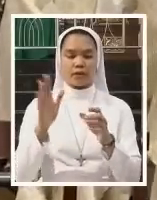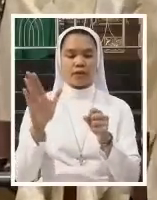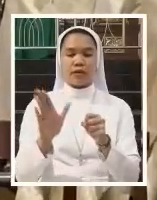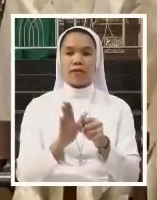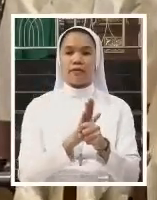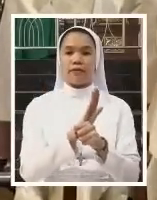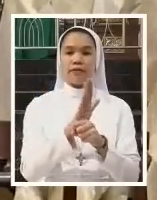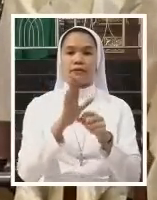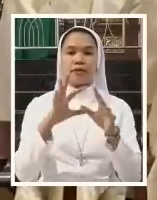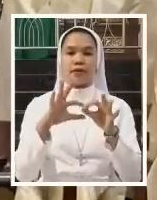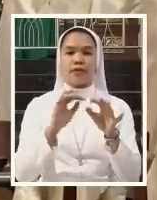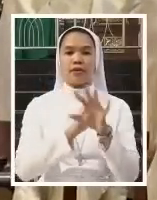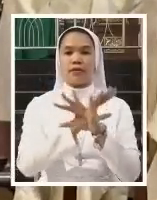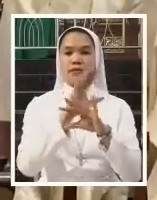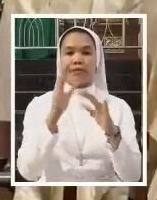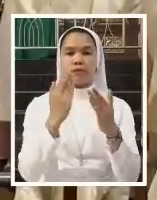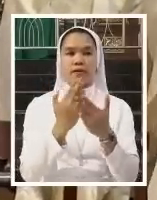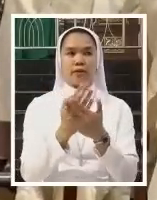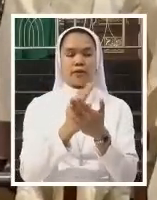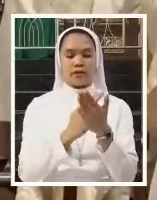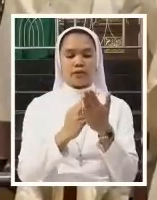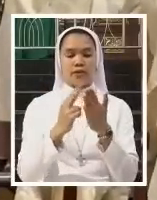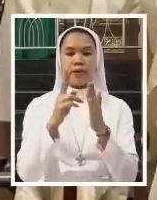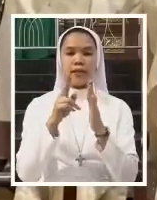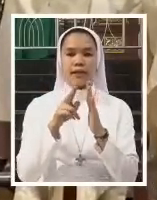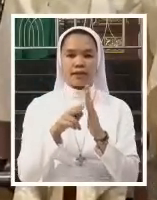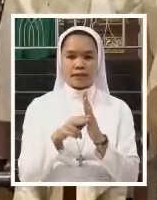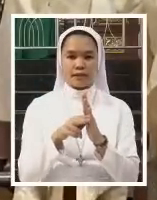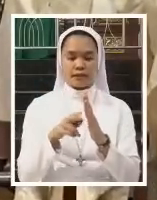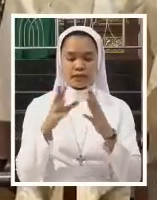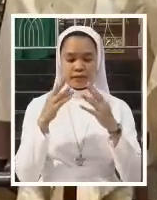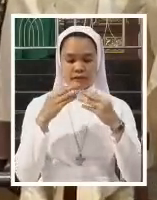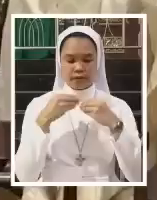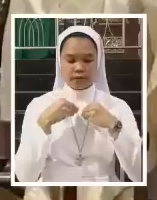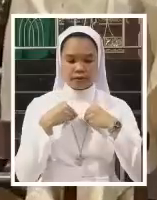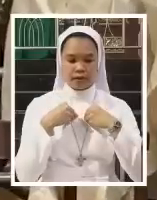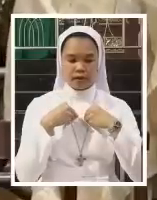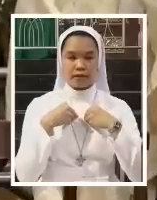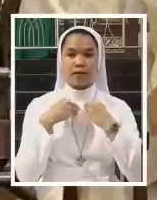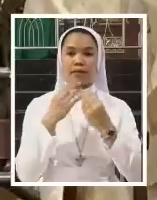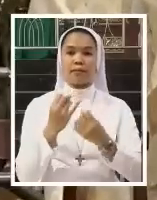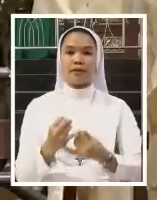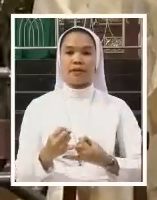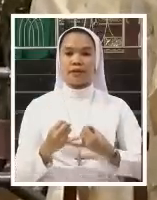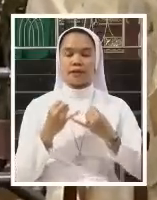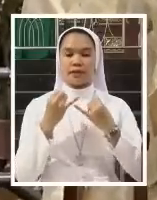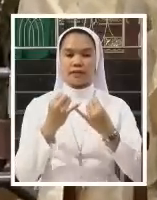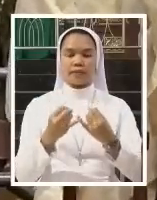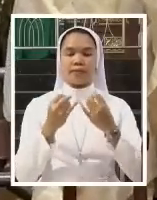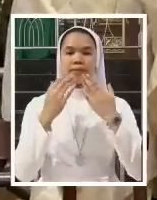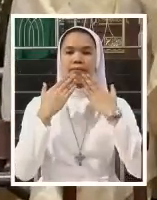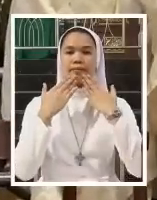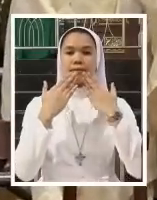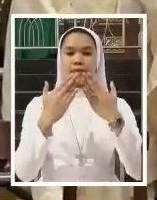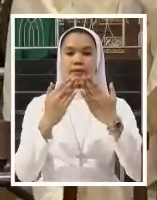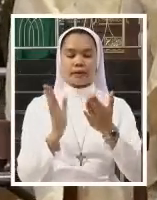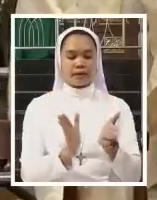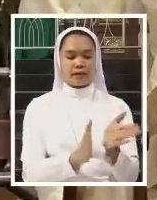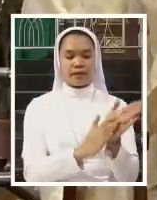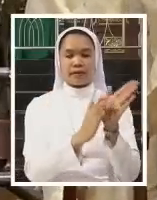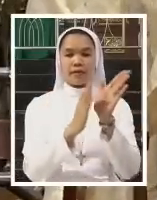burabod ding gabos na kabanalan, ako wa ang maugmang pasalamat asin pag-omaw